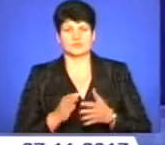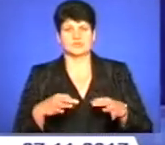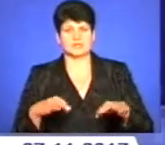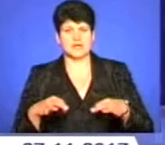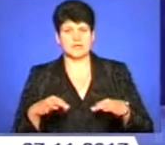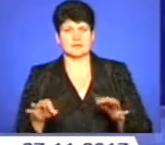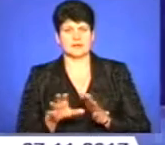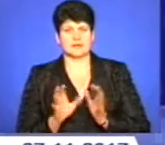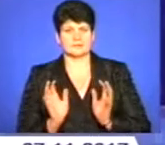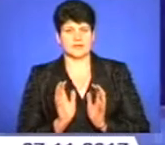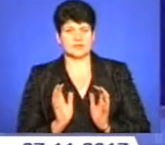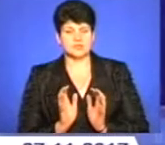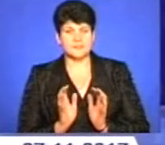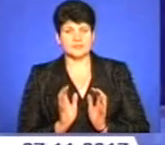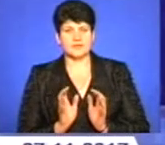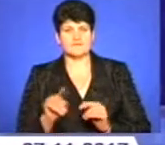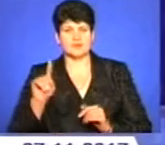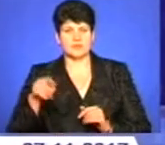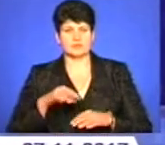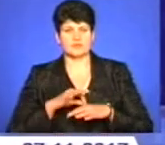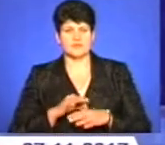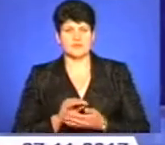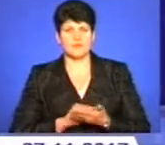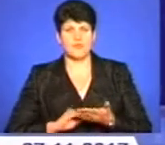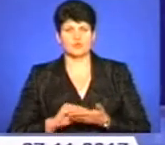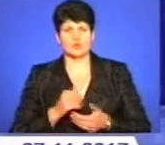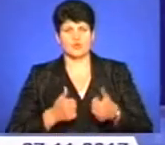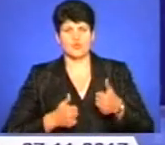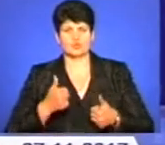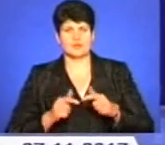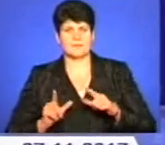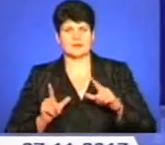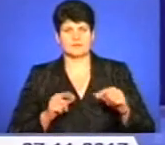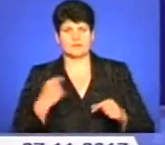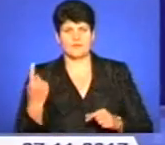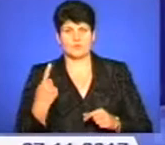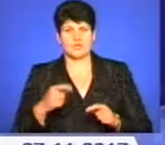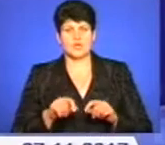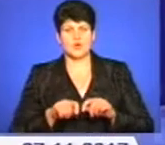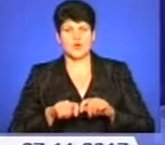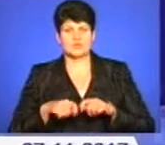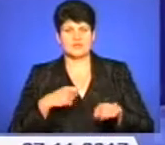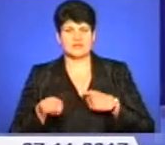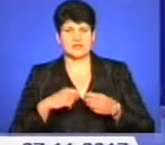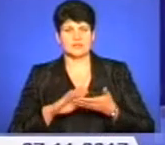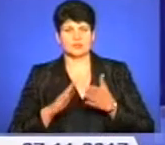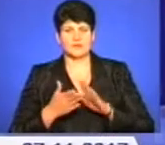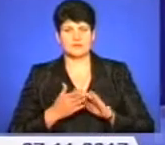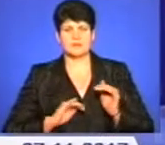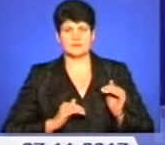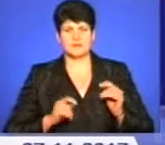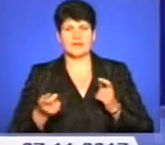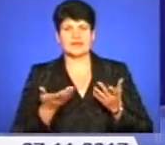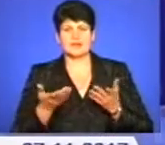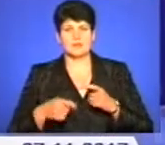та енергозбереження. Вимагають провести повторний конкурс для перевізників області і розірвати договір з підприємцями, які